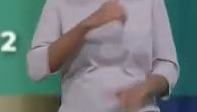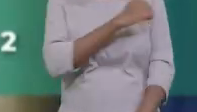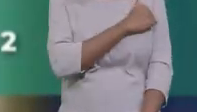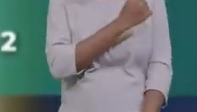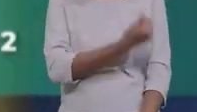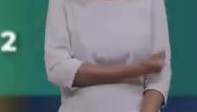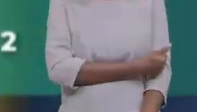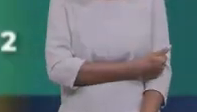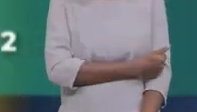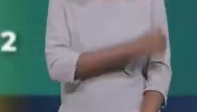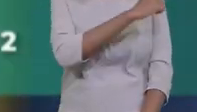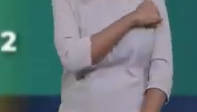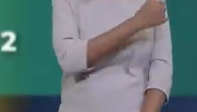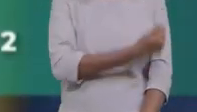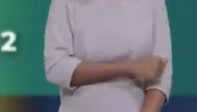pouvoir.